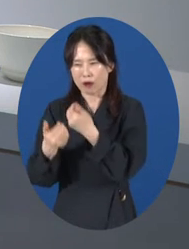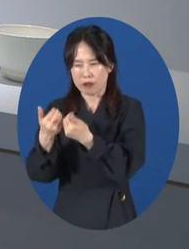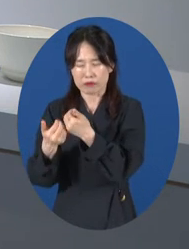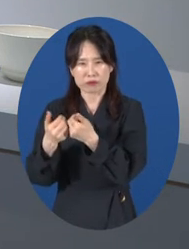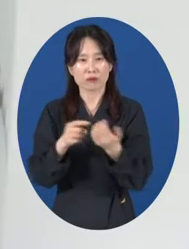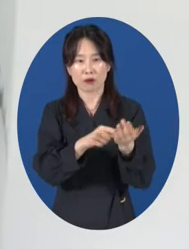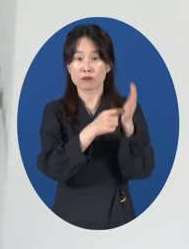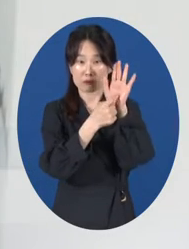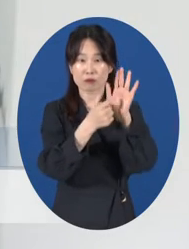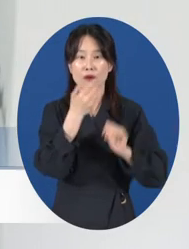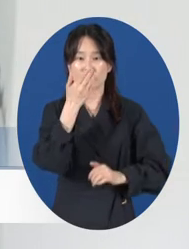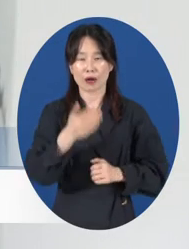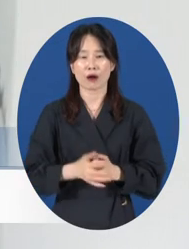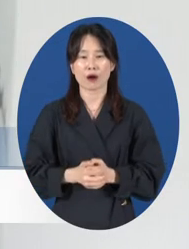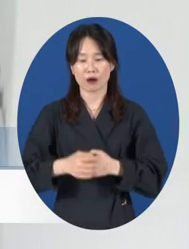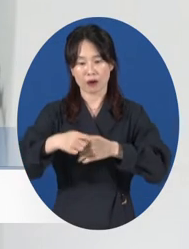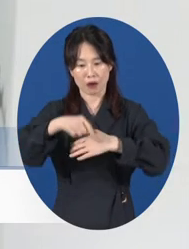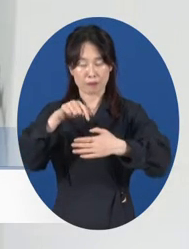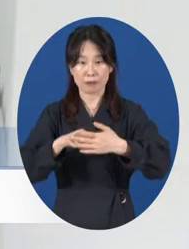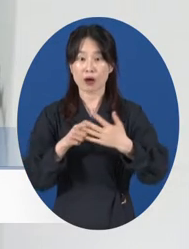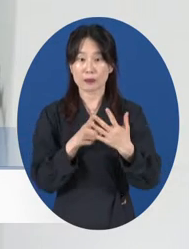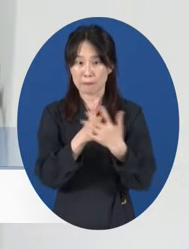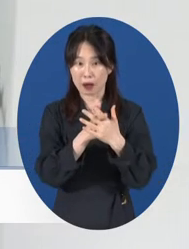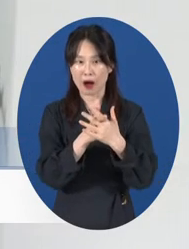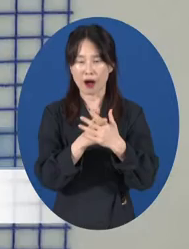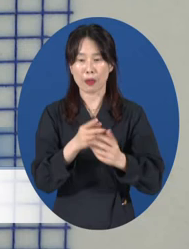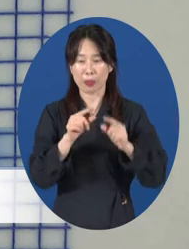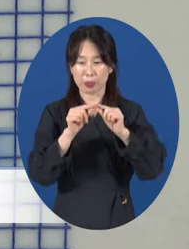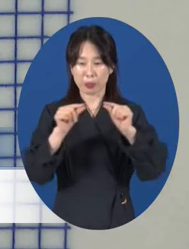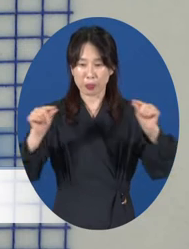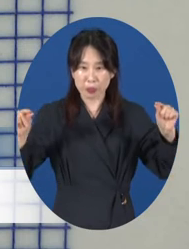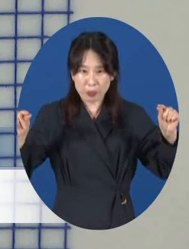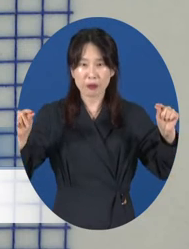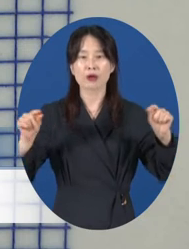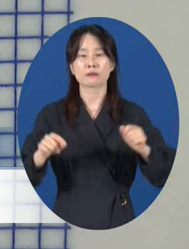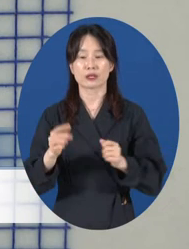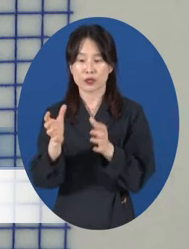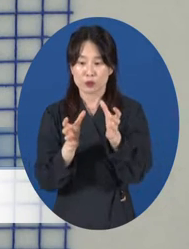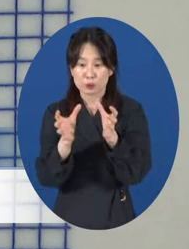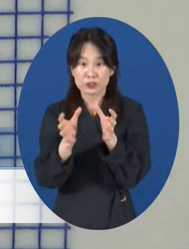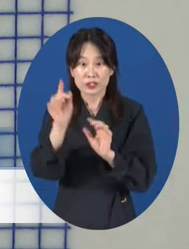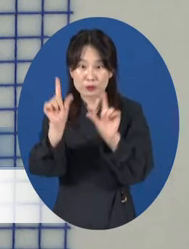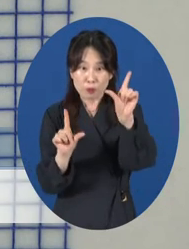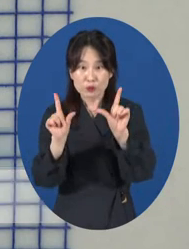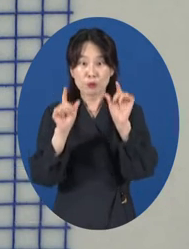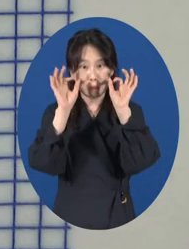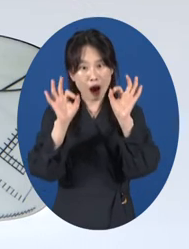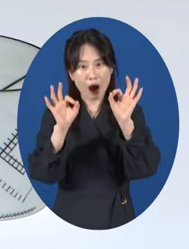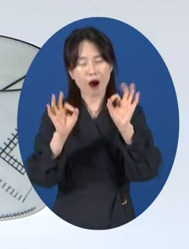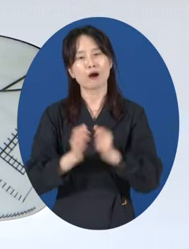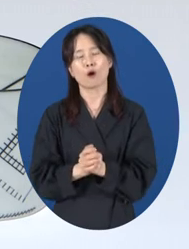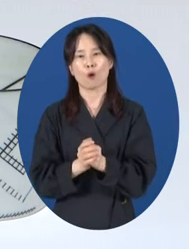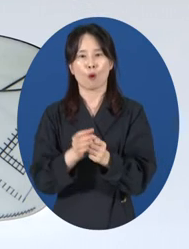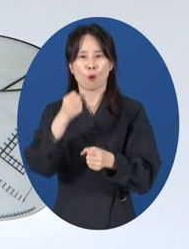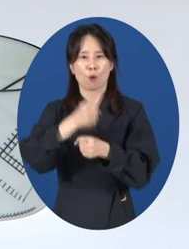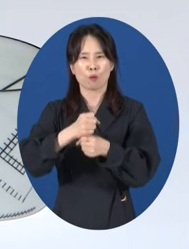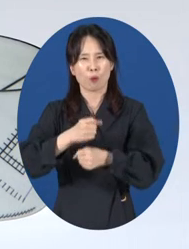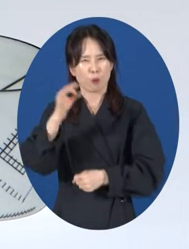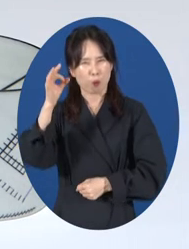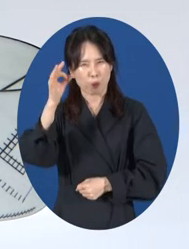던집니다. 안팎이 서로 비칠 정도로 얇아 3차원적인 느낌을 자아내는 이 작품은 도자 예술의 정수를